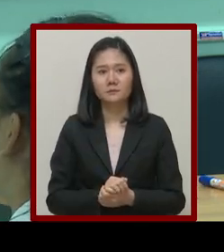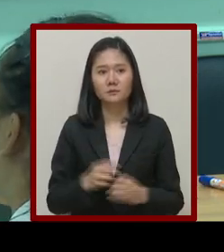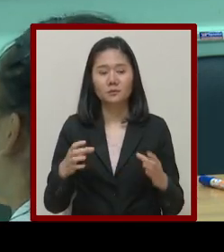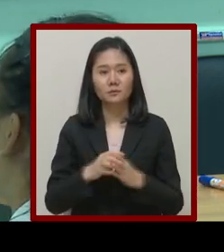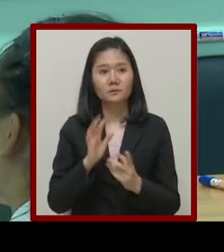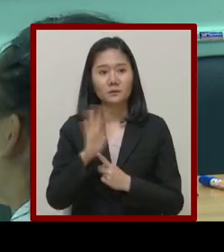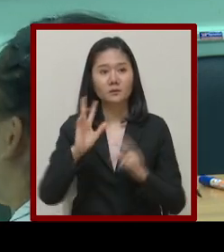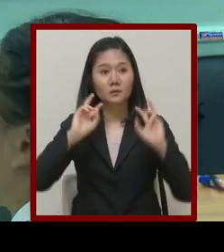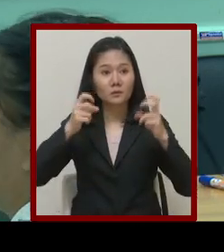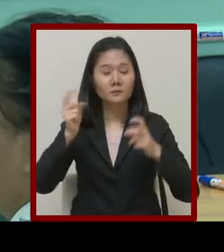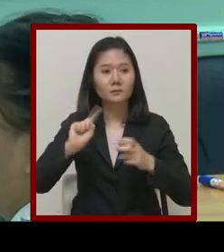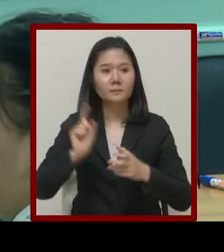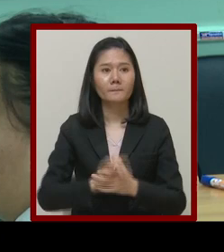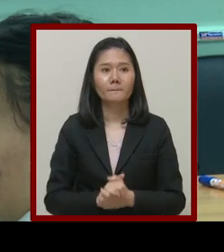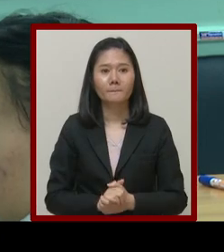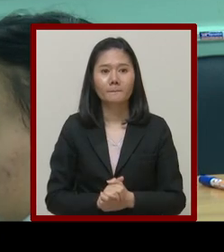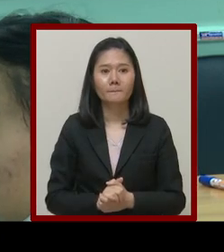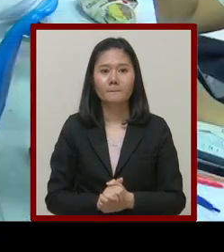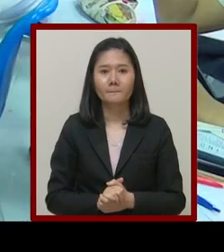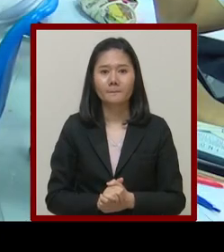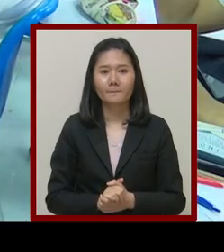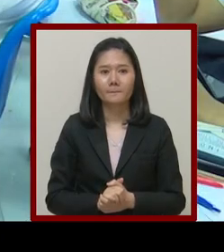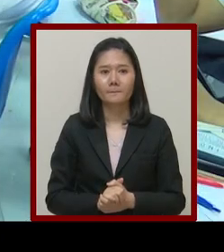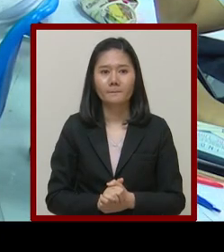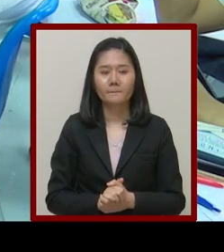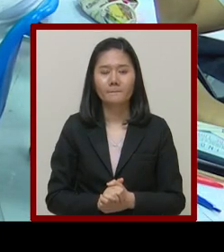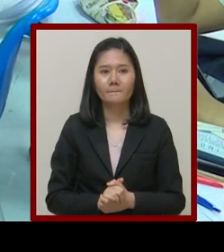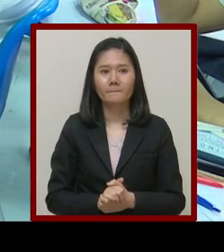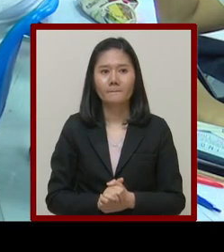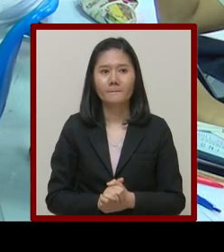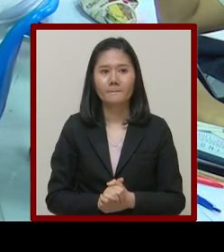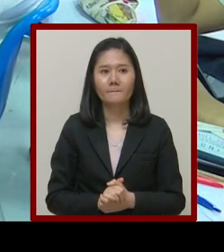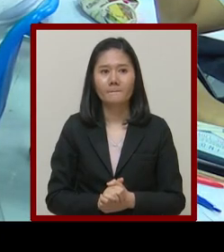ของกลุ่มที่5คือหัวข้ออะไรนะคะที่ได้รับไป